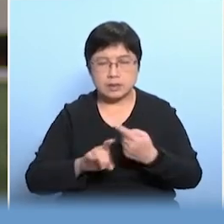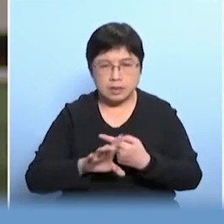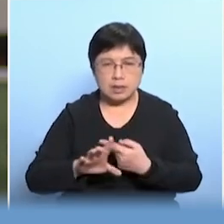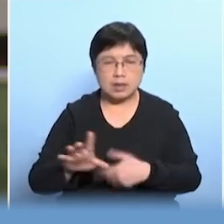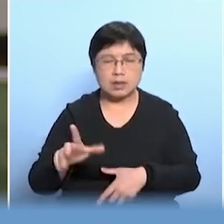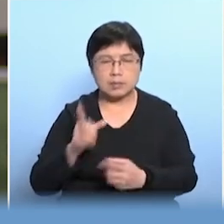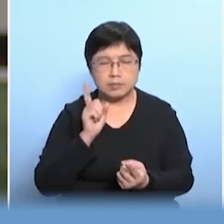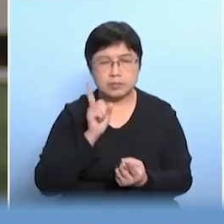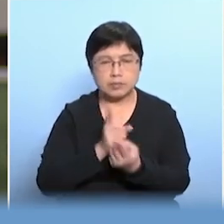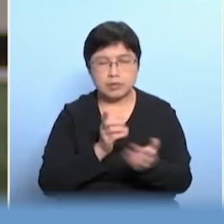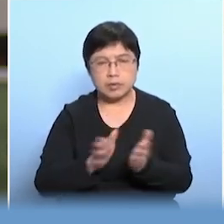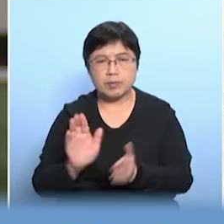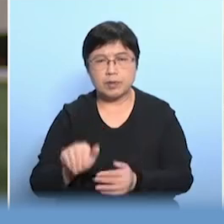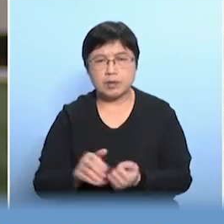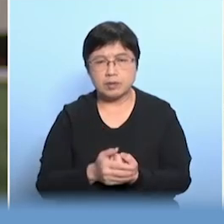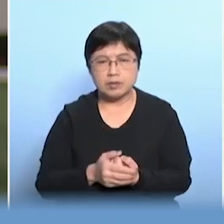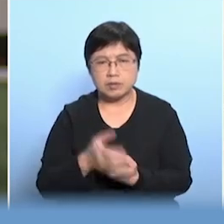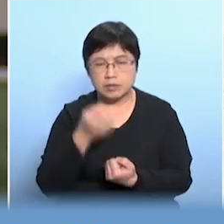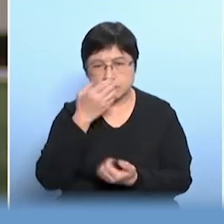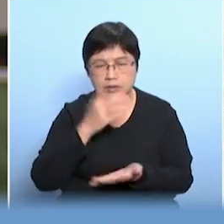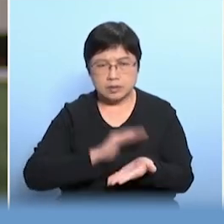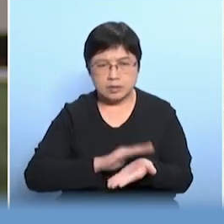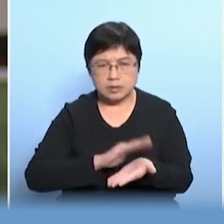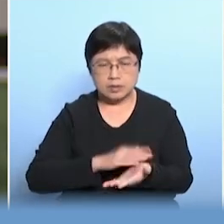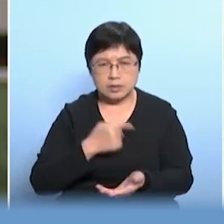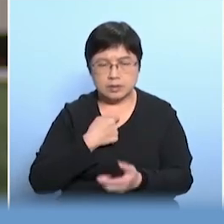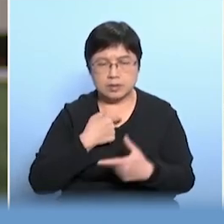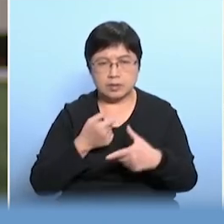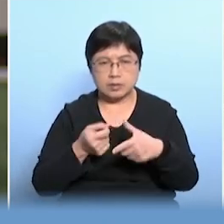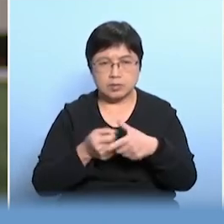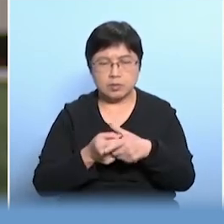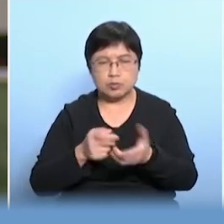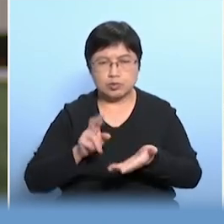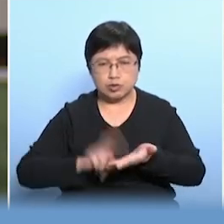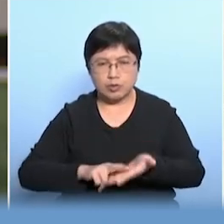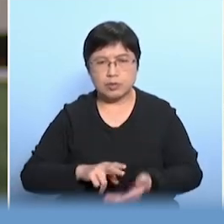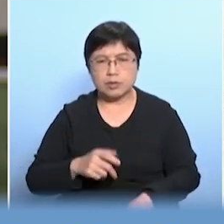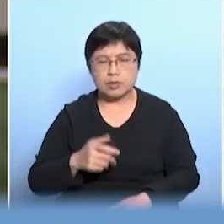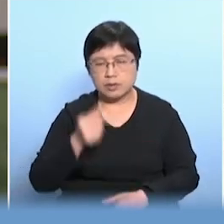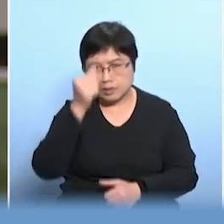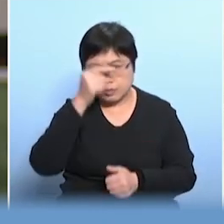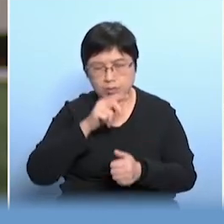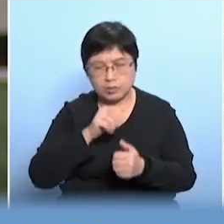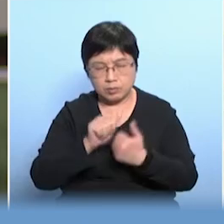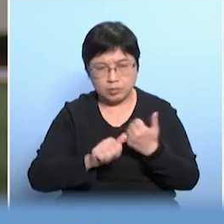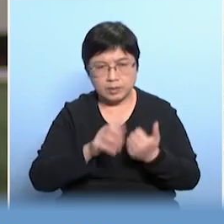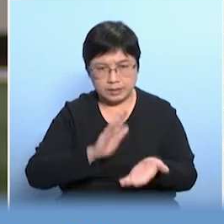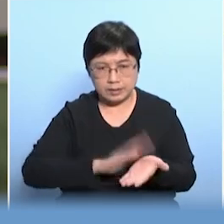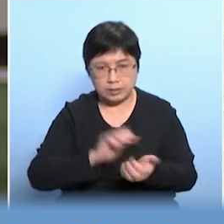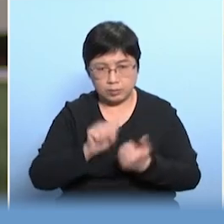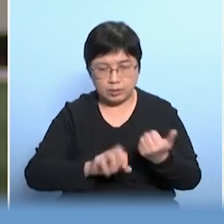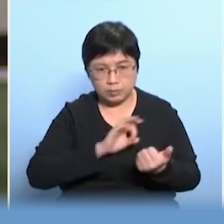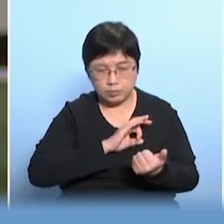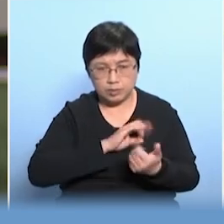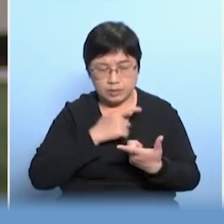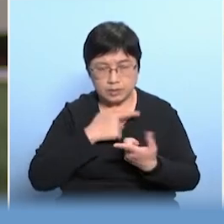應的系統。其實香港醫療要建立公眾信心，醫委會除了要徹查事故的成因、